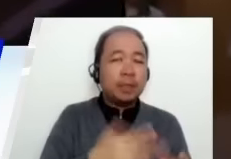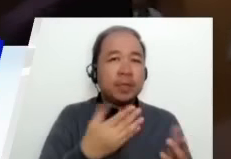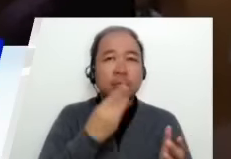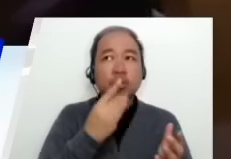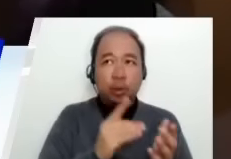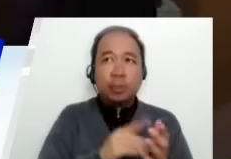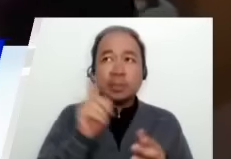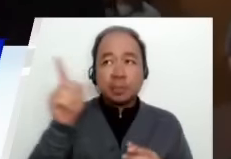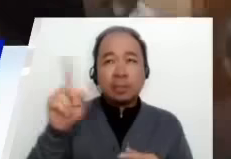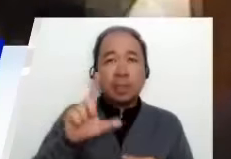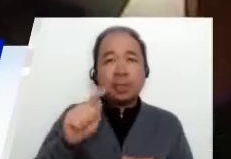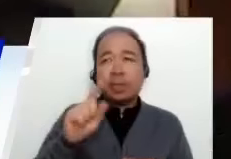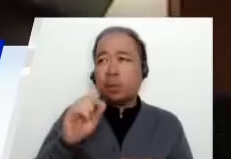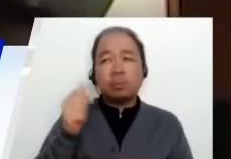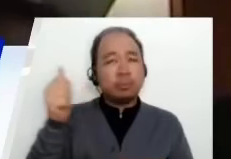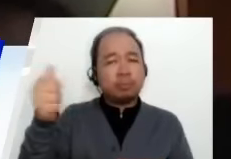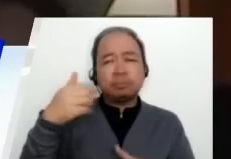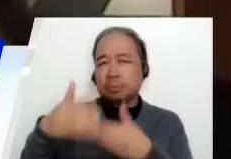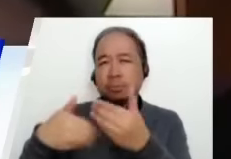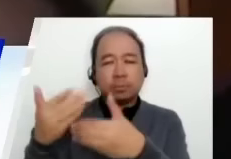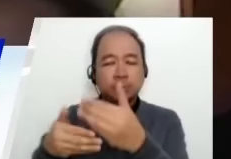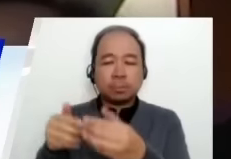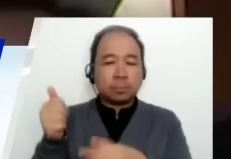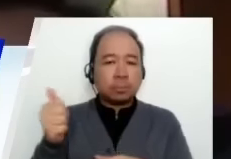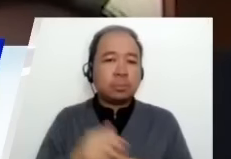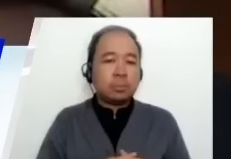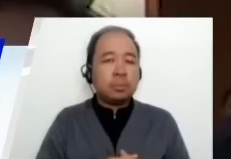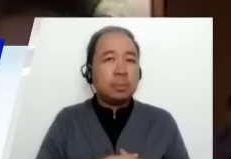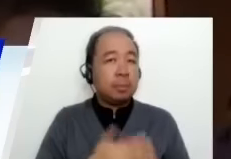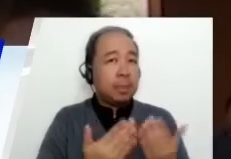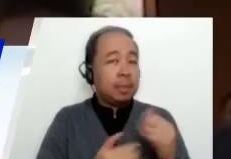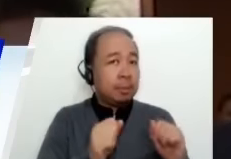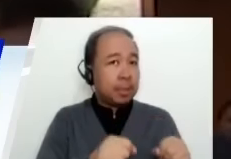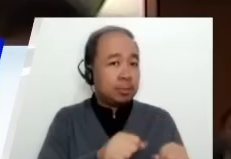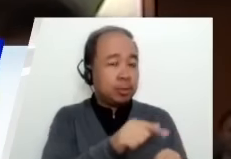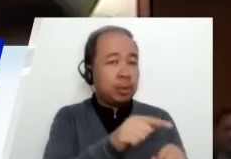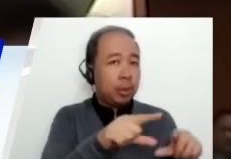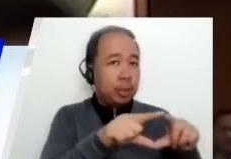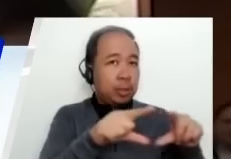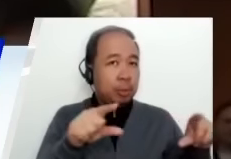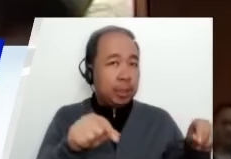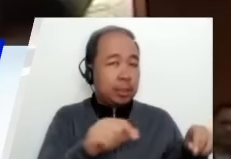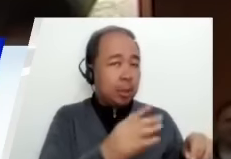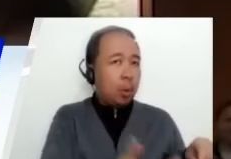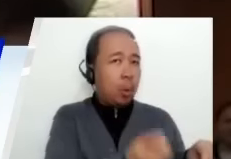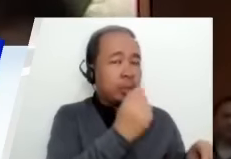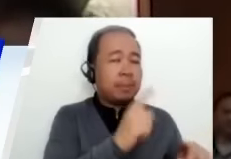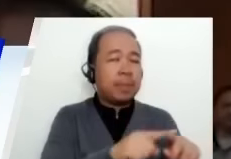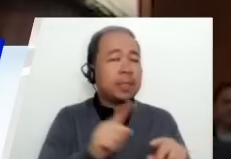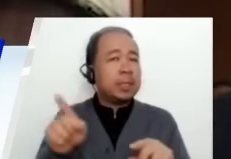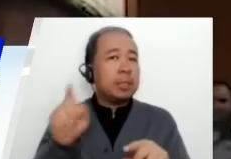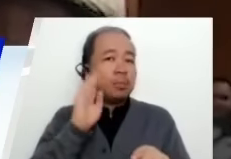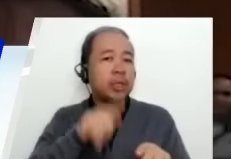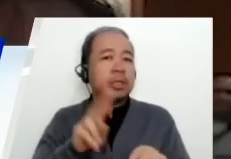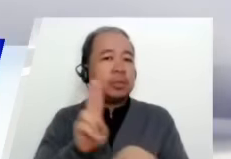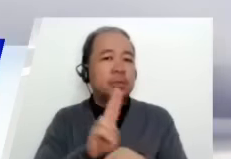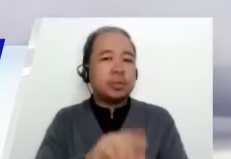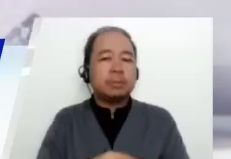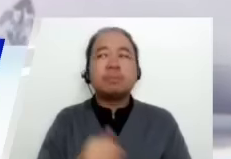iwan na lang natin sa LTO. Posible po kayo sa inyo yung plane pero nagamit na po ng kapatid. Iwan na lang natin sa LTO,